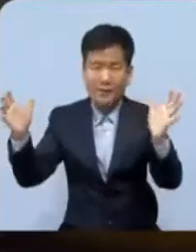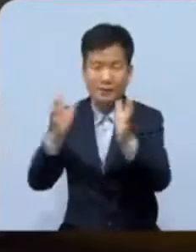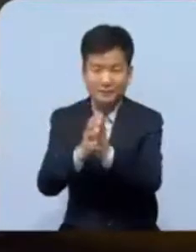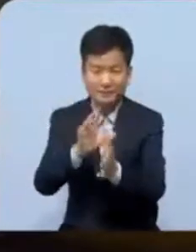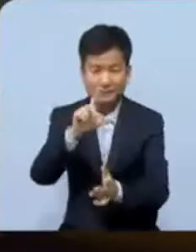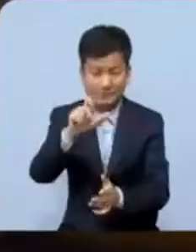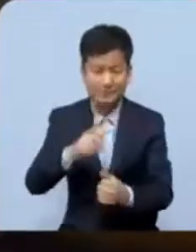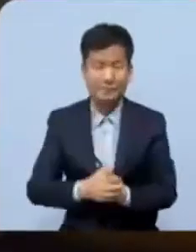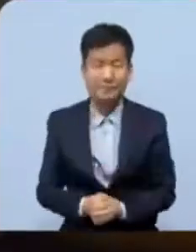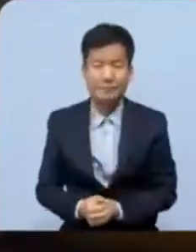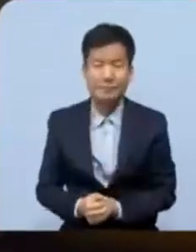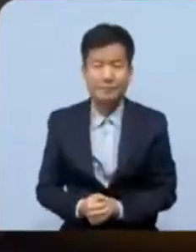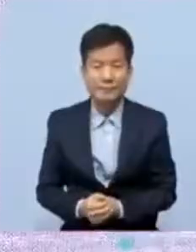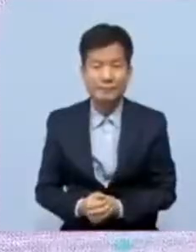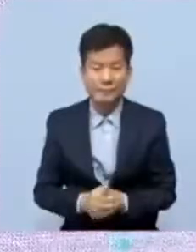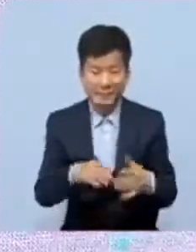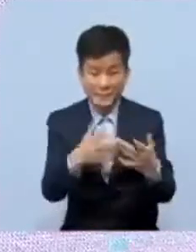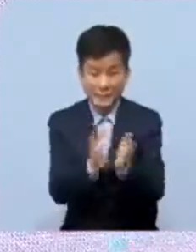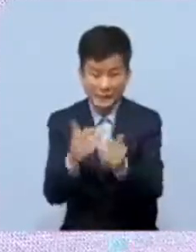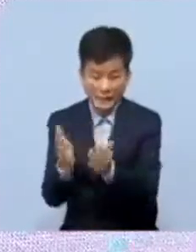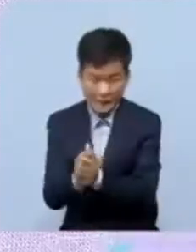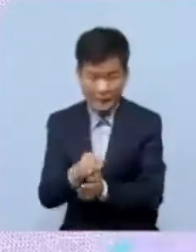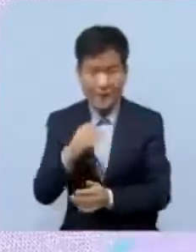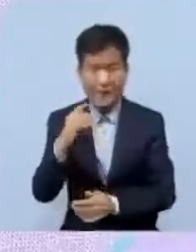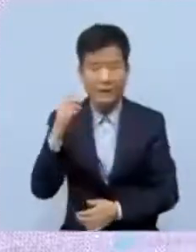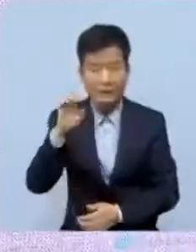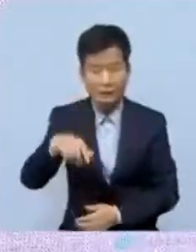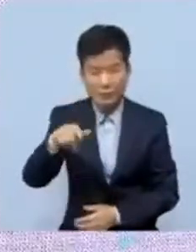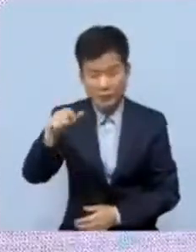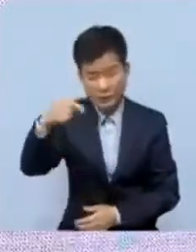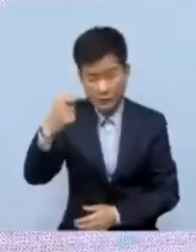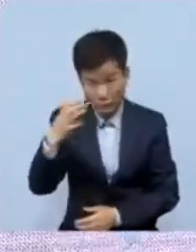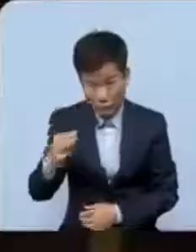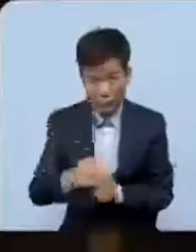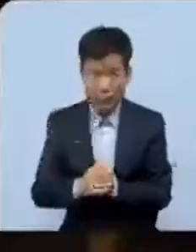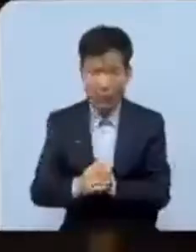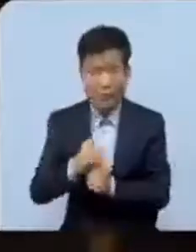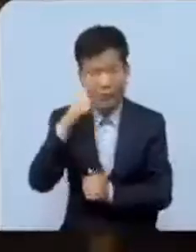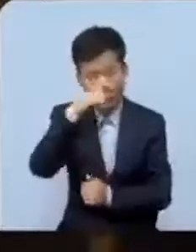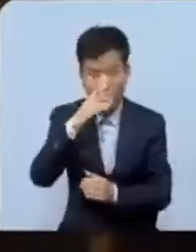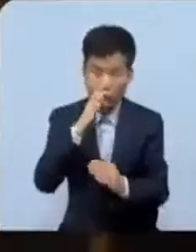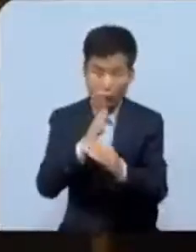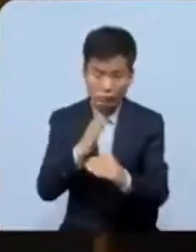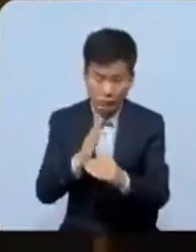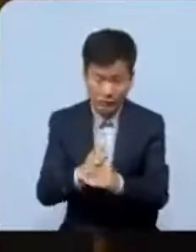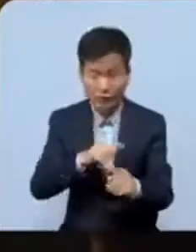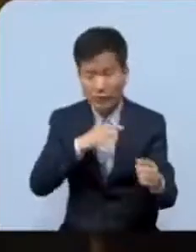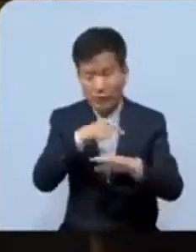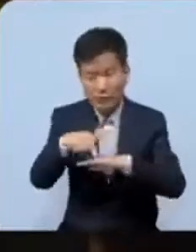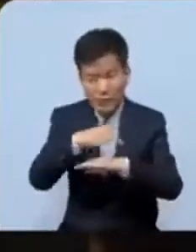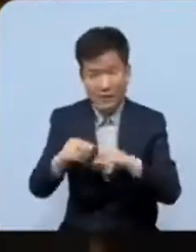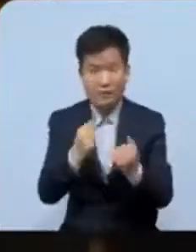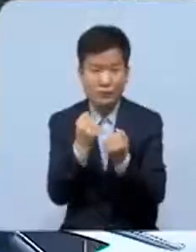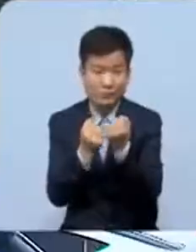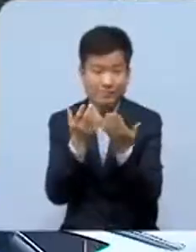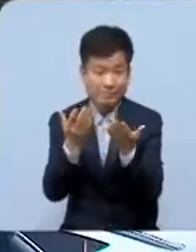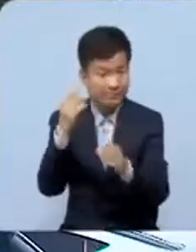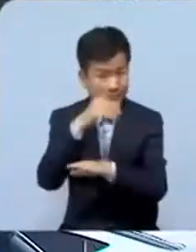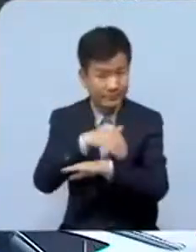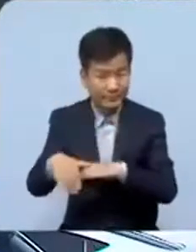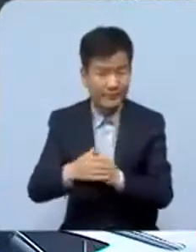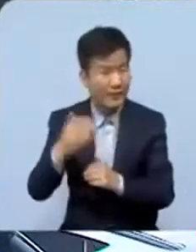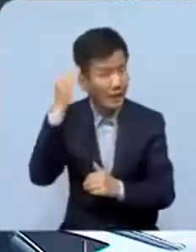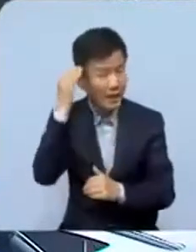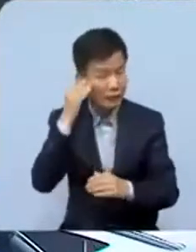확정됐습니다. 이들 기관은 유기농 산업과 탄소중립 활성화를 위한 정책 등을 소개할 예정입니다.